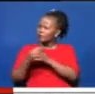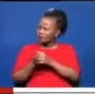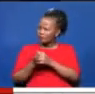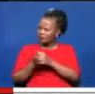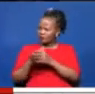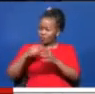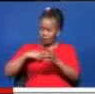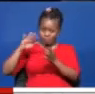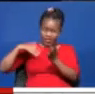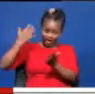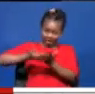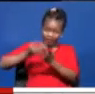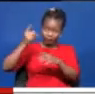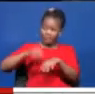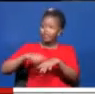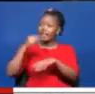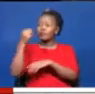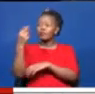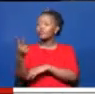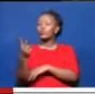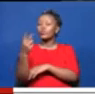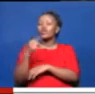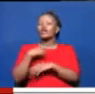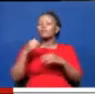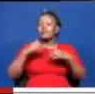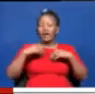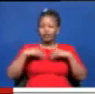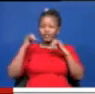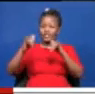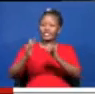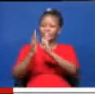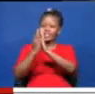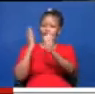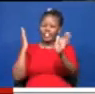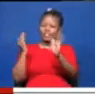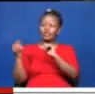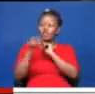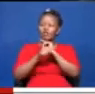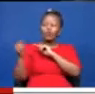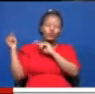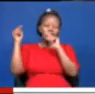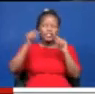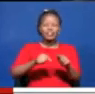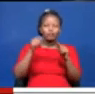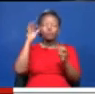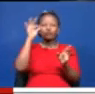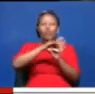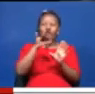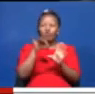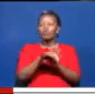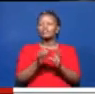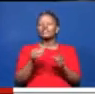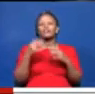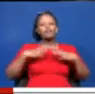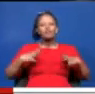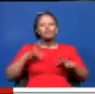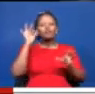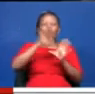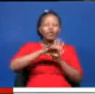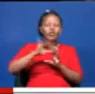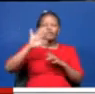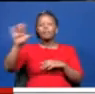8. Ndio sasa tumekuwa kwa line mpaka saa hii. Na tumekuja kuamua hawa watu wawili. Sasa watu wa vote na waende nyumbani